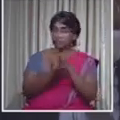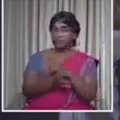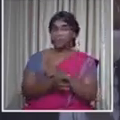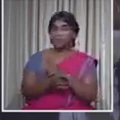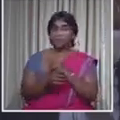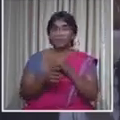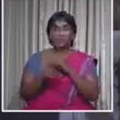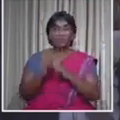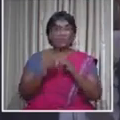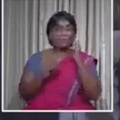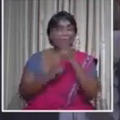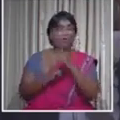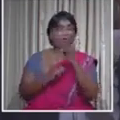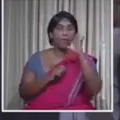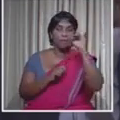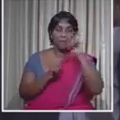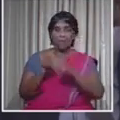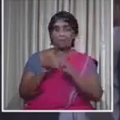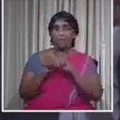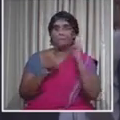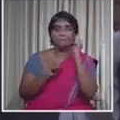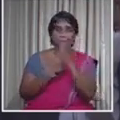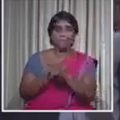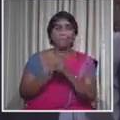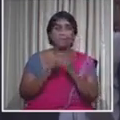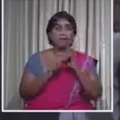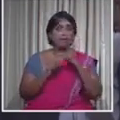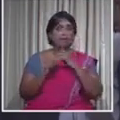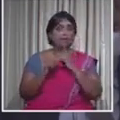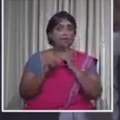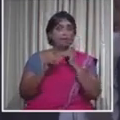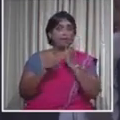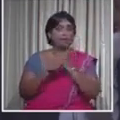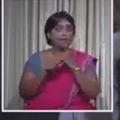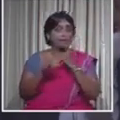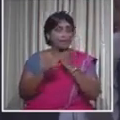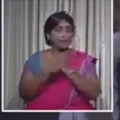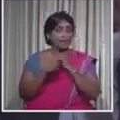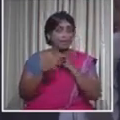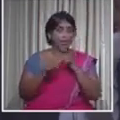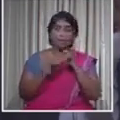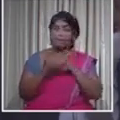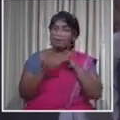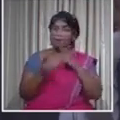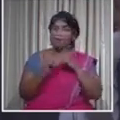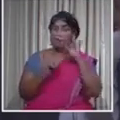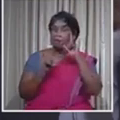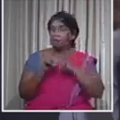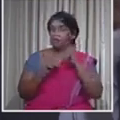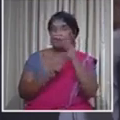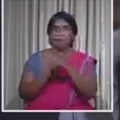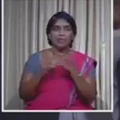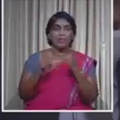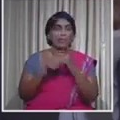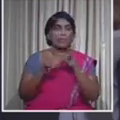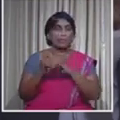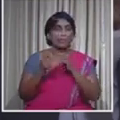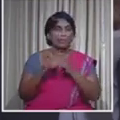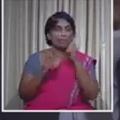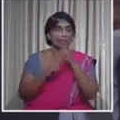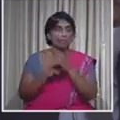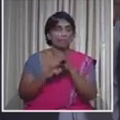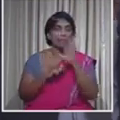විධායක දීමනාවක් රුපියල් 15,000ක් දෙන්න. ඒ විධායක දීමනාවත් මේ වෙනකොට ලැබිලා නැහැ. ඒ වගේම ප්‍රාදේශීය ලේකම්වරුන්ට දෙන්නේ